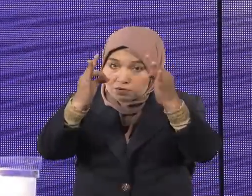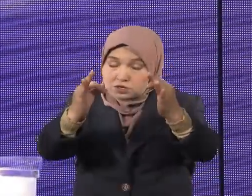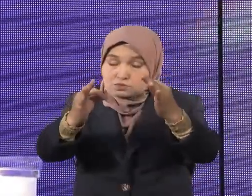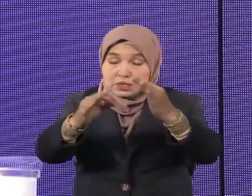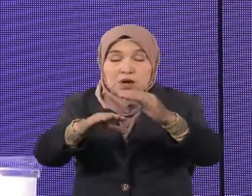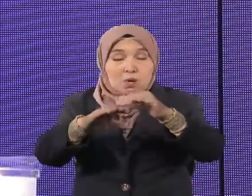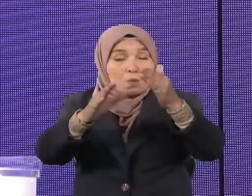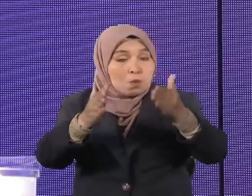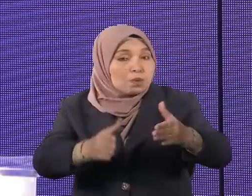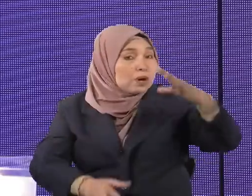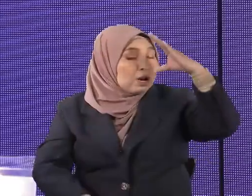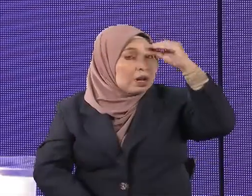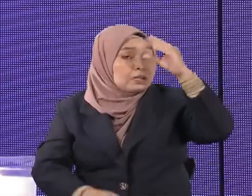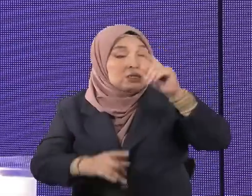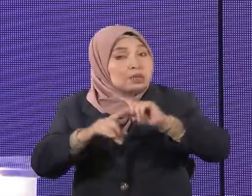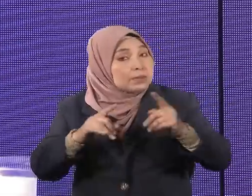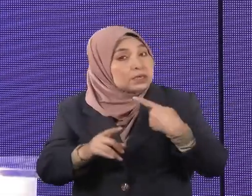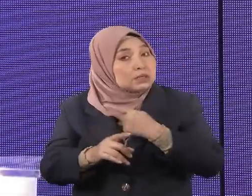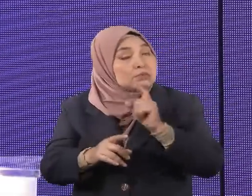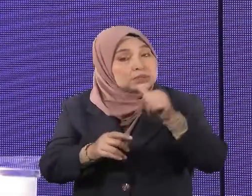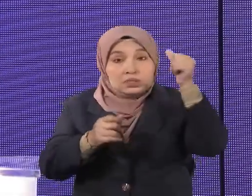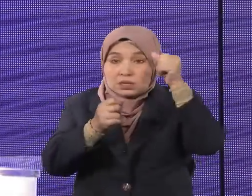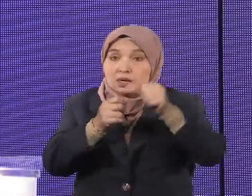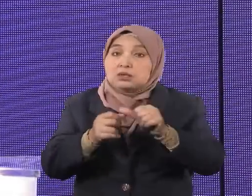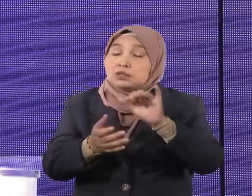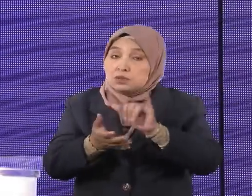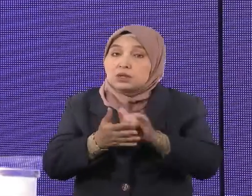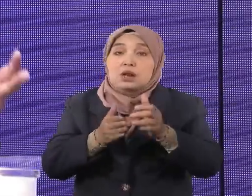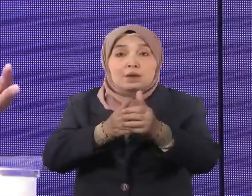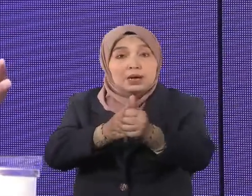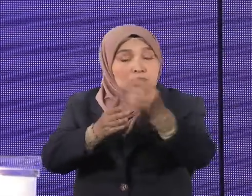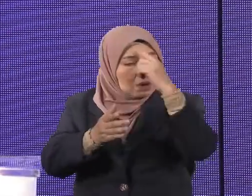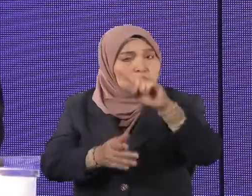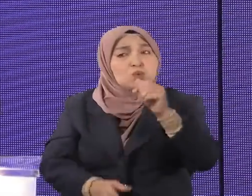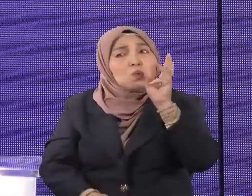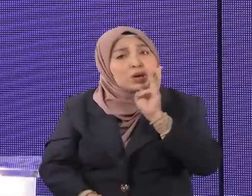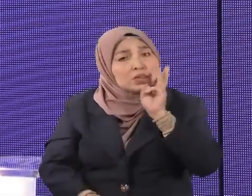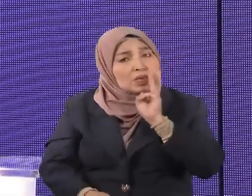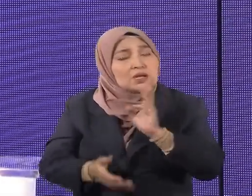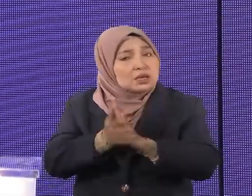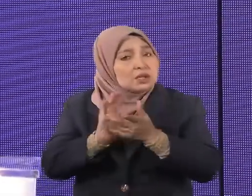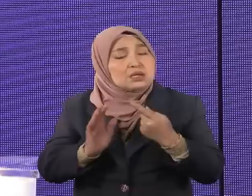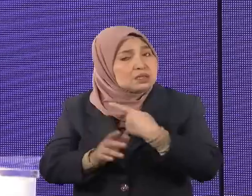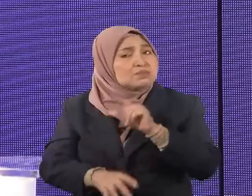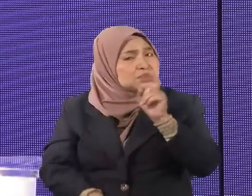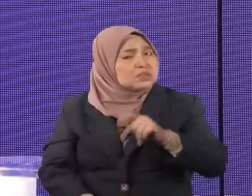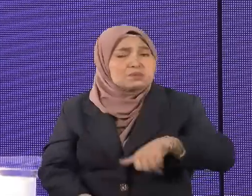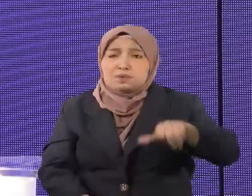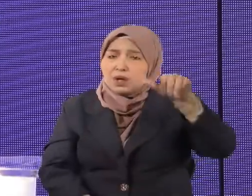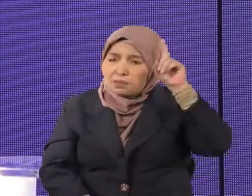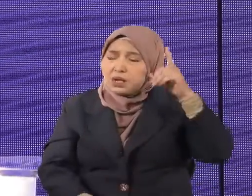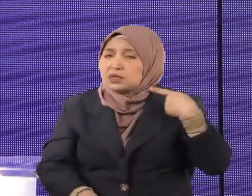lelaki. Ya, tetapi kita kena ingat bahawa ianya juga adalah panduan untuk wanita. Ya, jadi kita kena memahami dan apabila